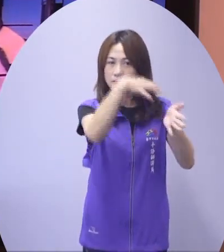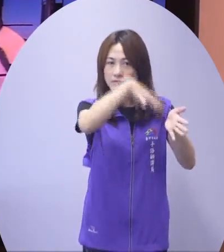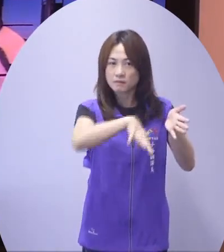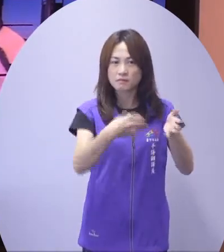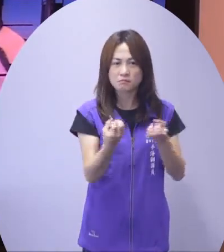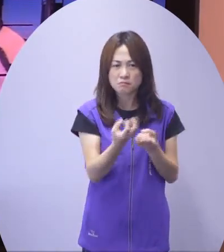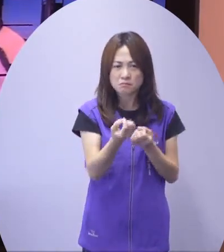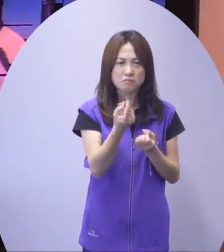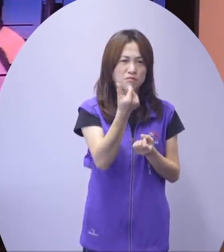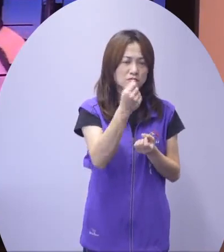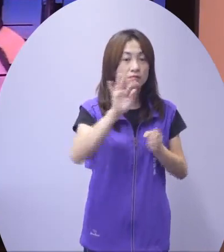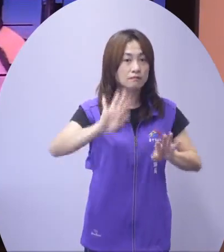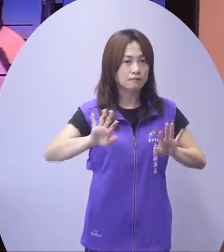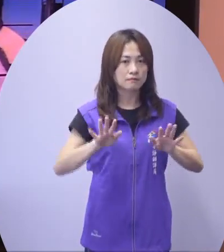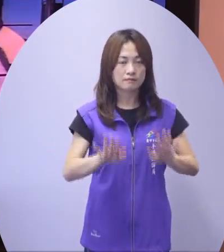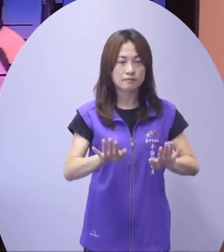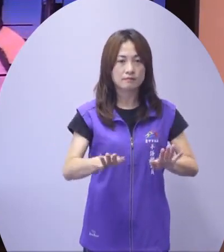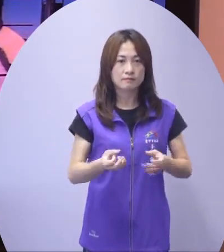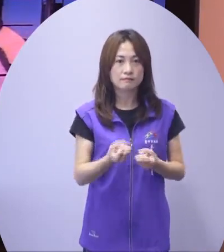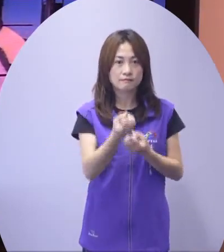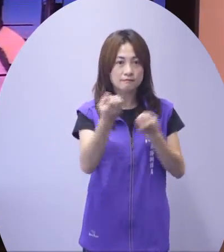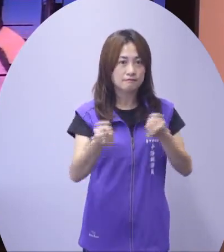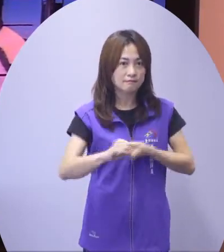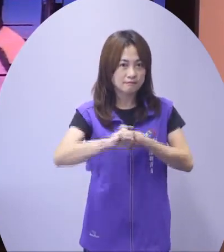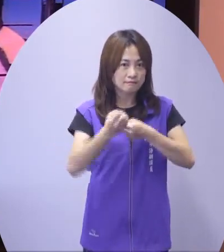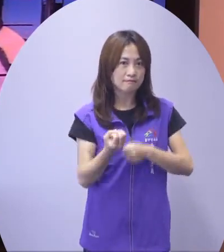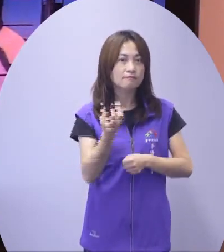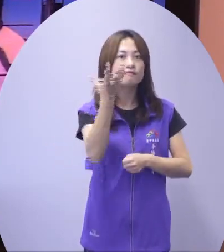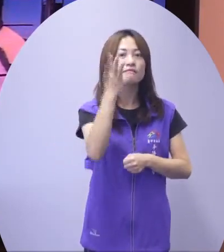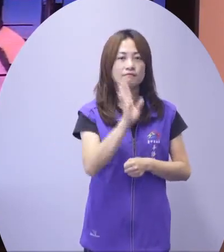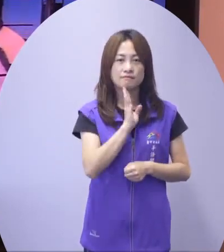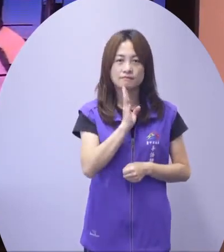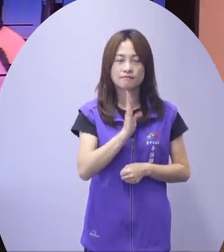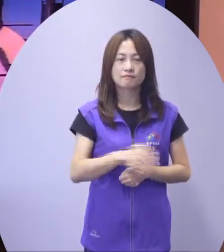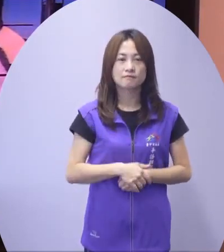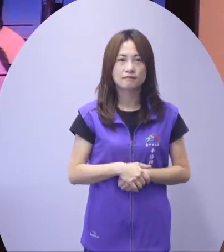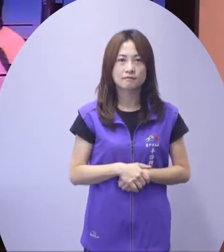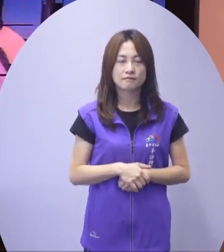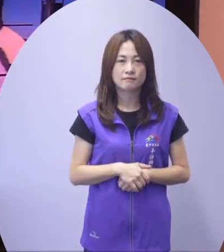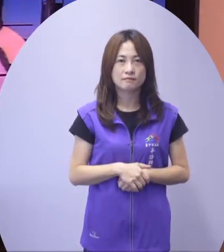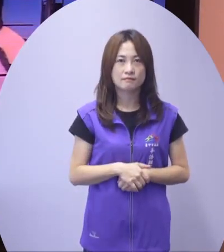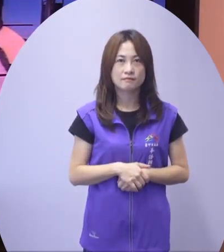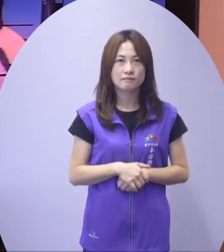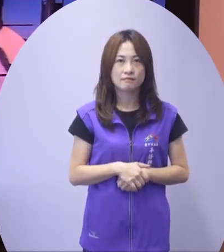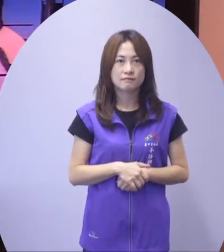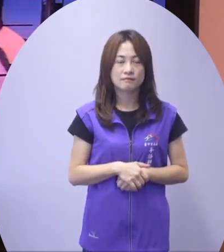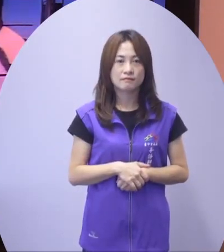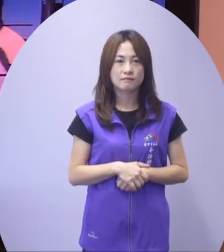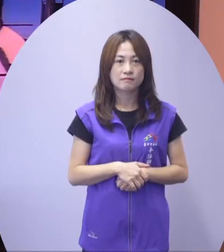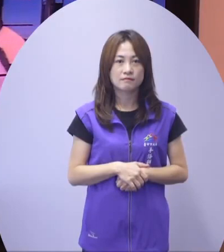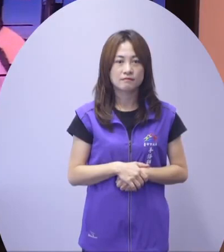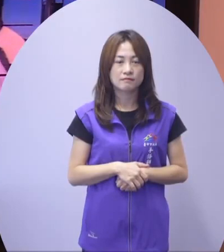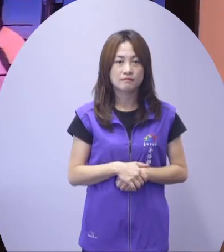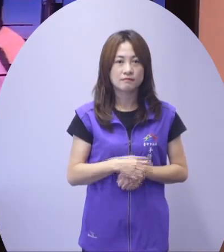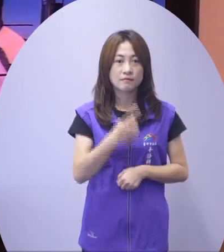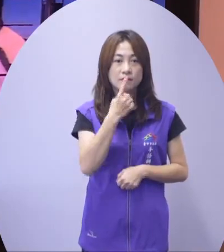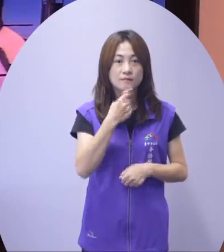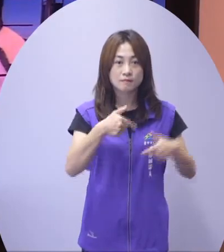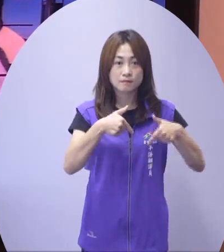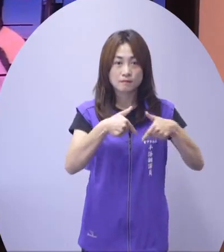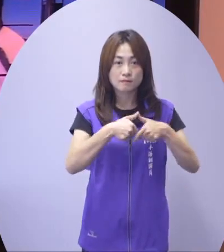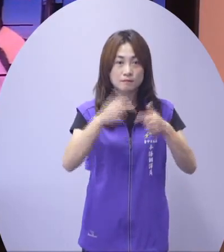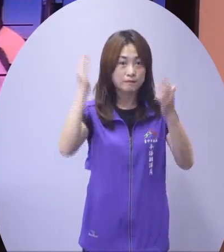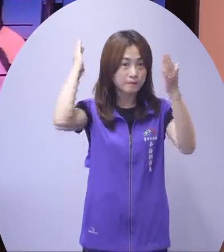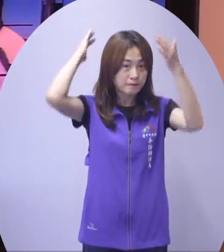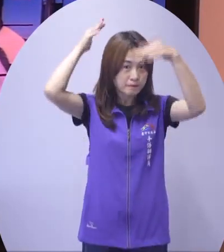起，那么爱丽丝呢跟她呈现一个体积上呈现一个非常巨幅的差异哦，红心皇后高达10米哦，那现